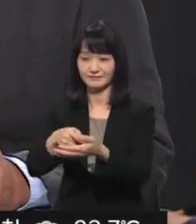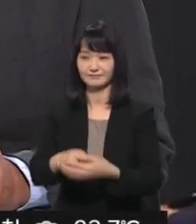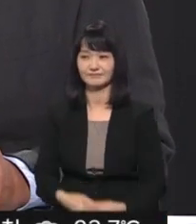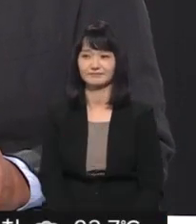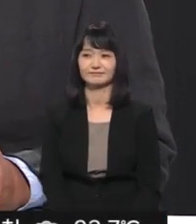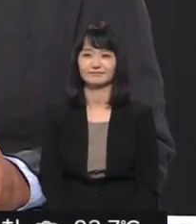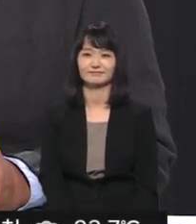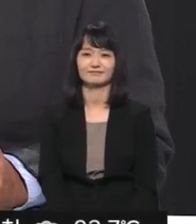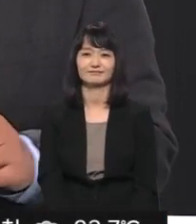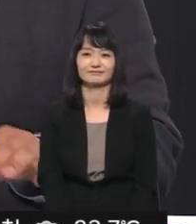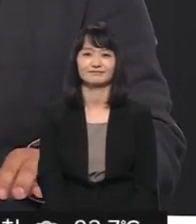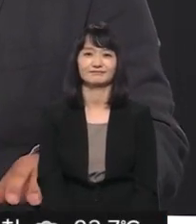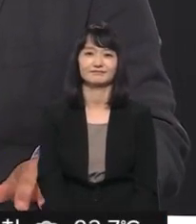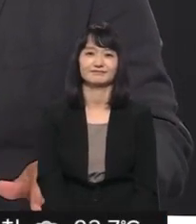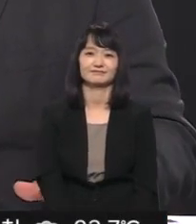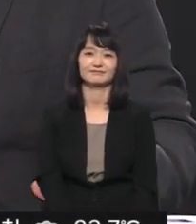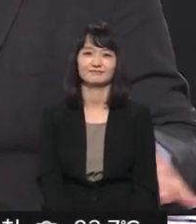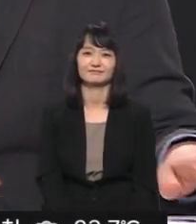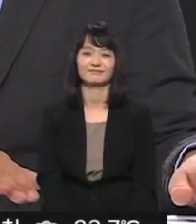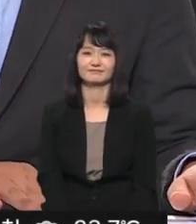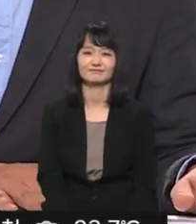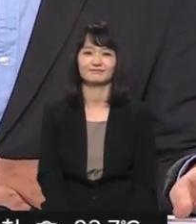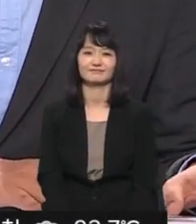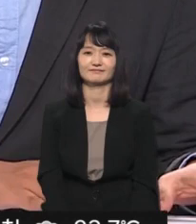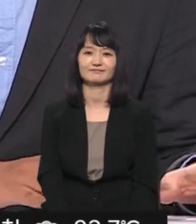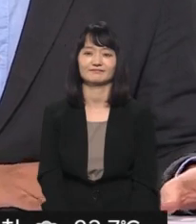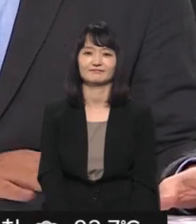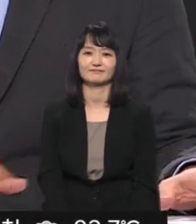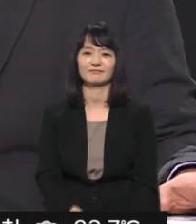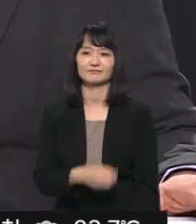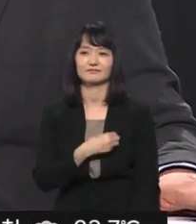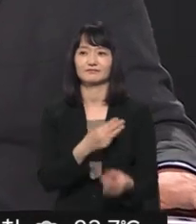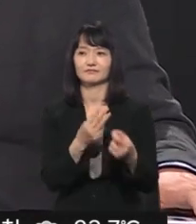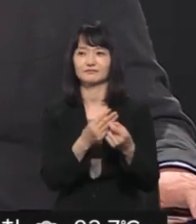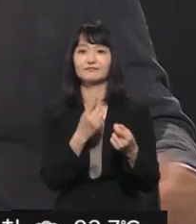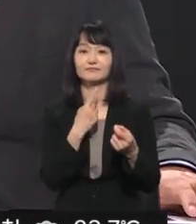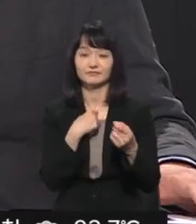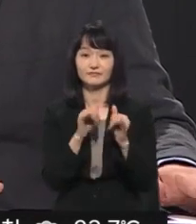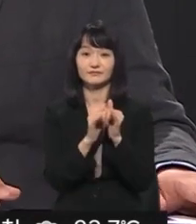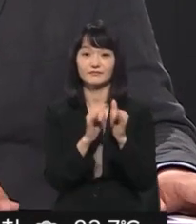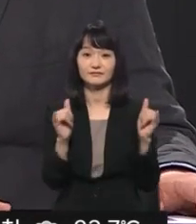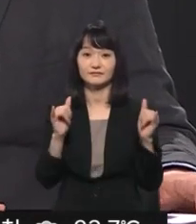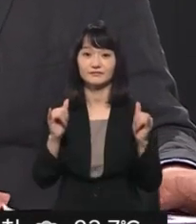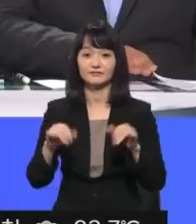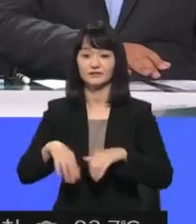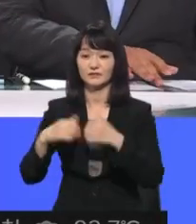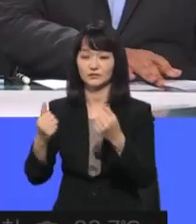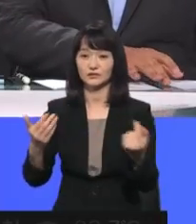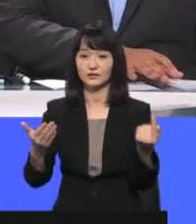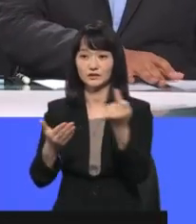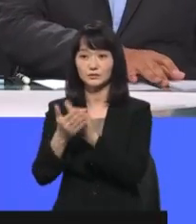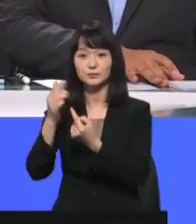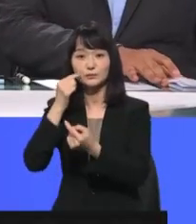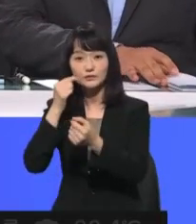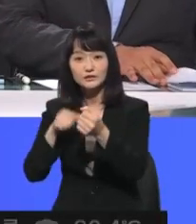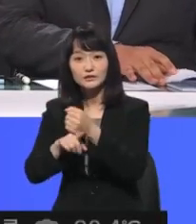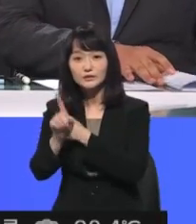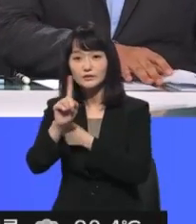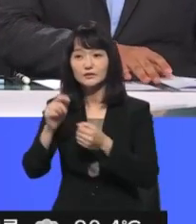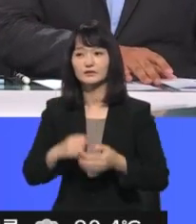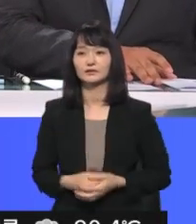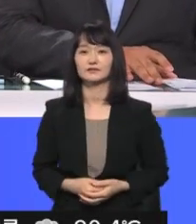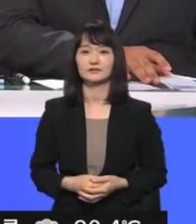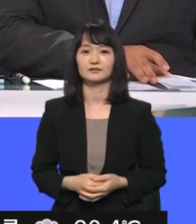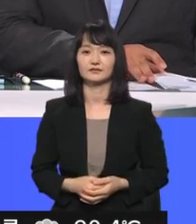흘러나가 다 되는거 같습니다 예 넘겨서 가보자 그래서 3서 누웠는데 왜 여의도로 못 간 야 이런 입장을 피력한 적이 있거든요 대한민국 국민이 되다